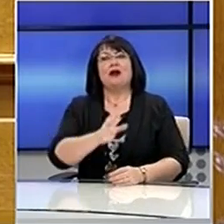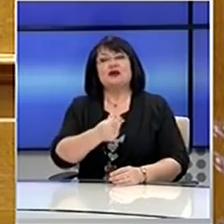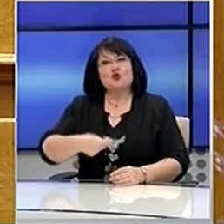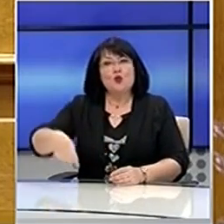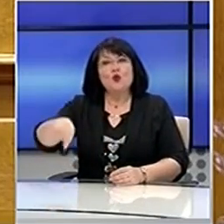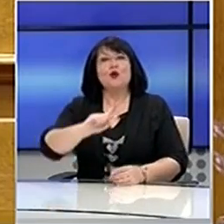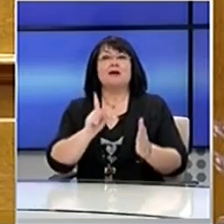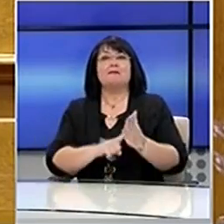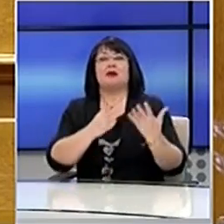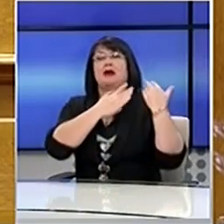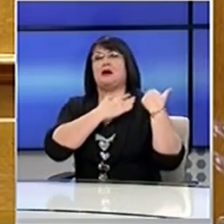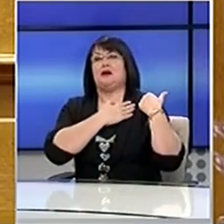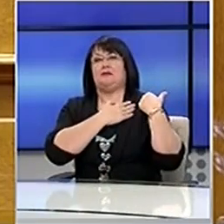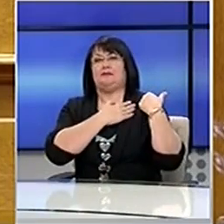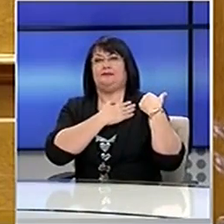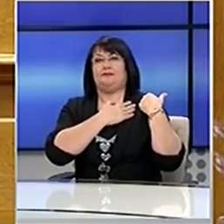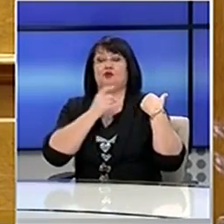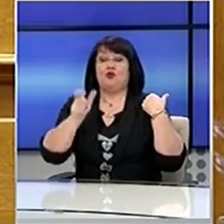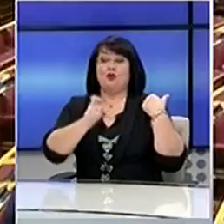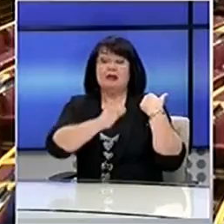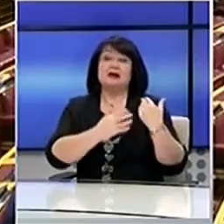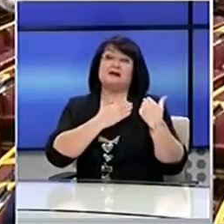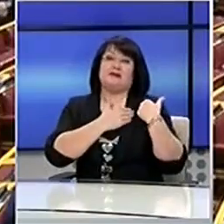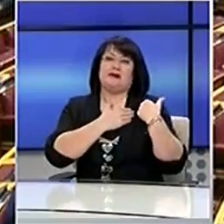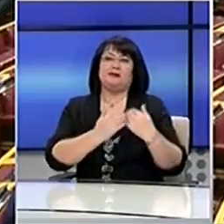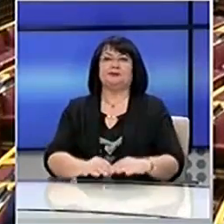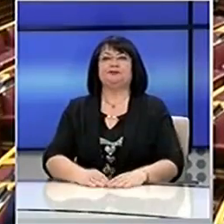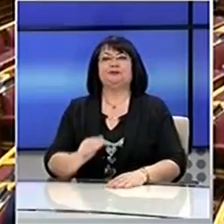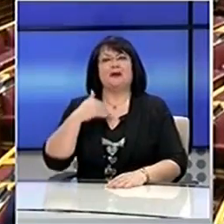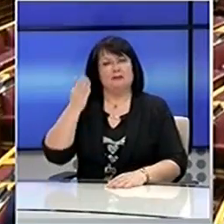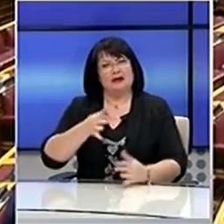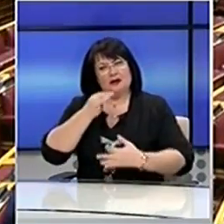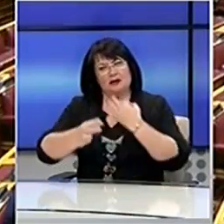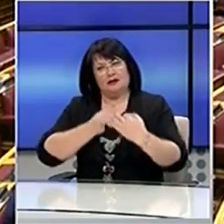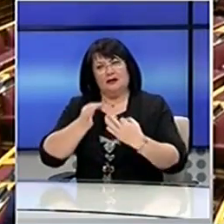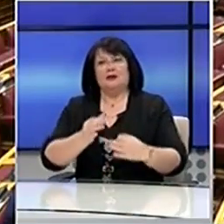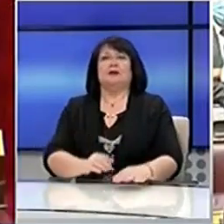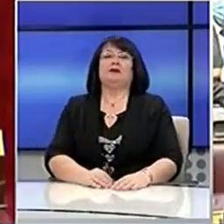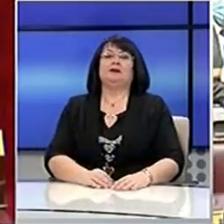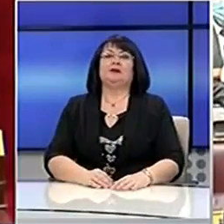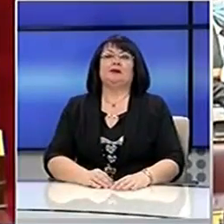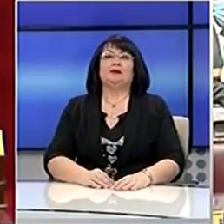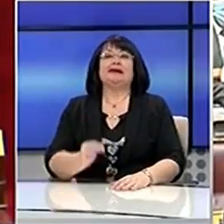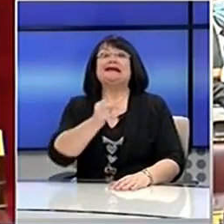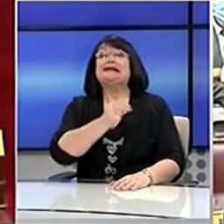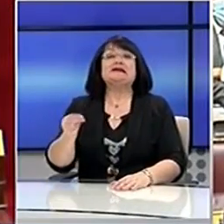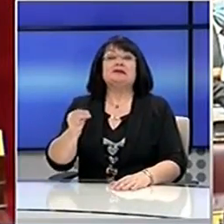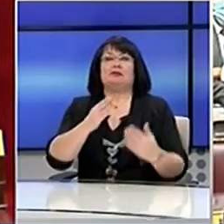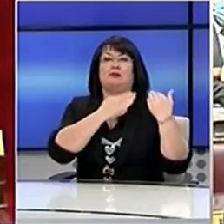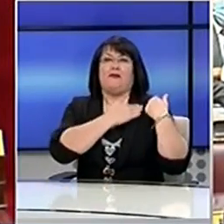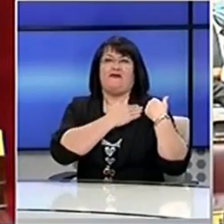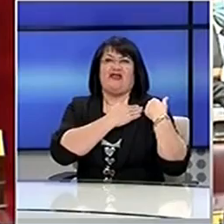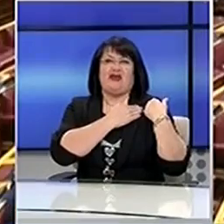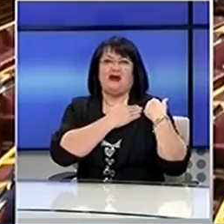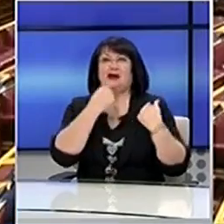όλοι να αναλάβουμε τις ευθύνες μας. Θα επανέλθω στη συνέχεια στην έννοια της ευθύνης και